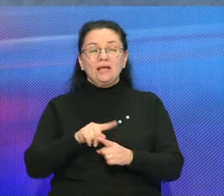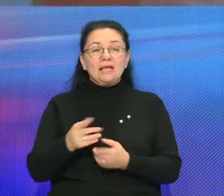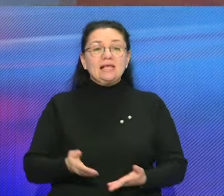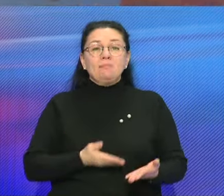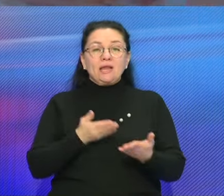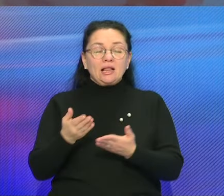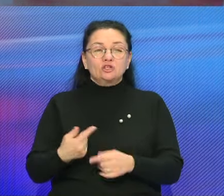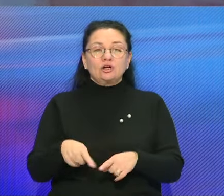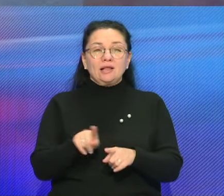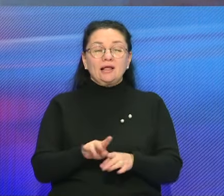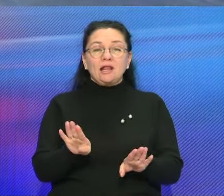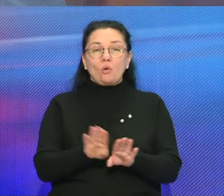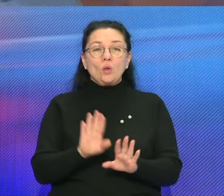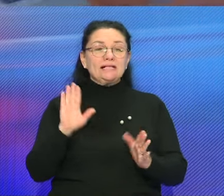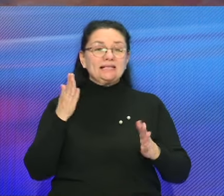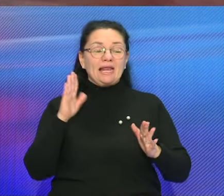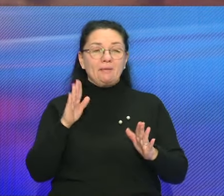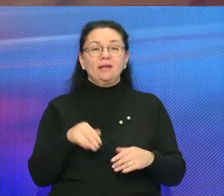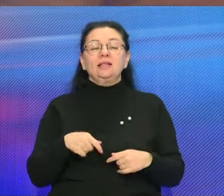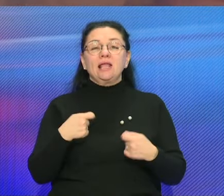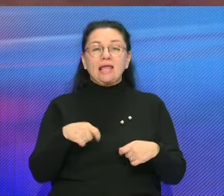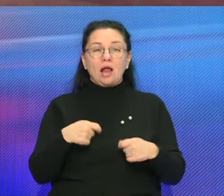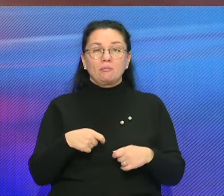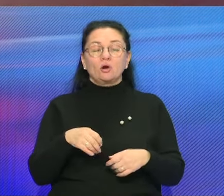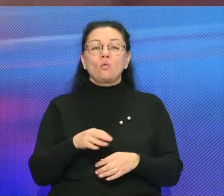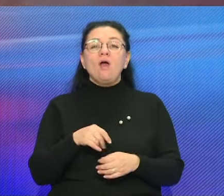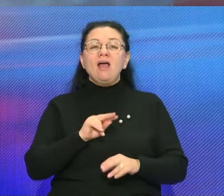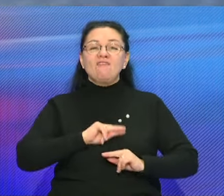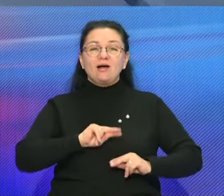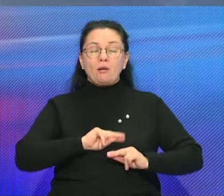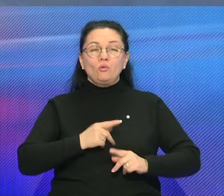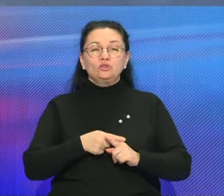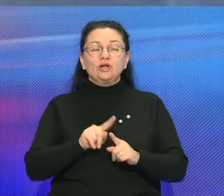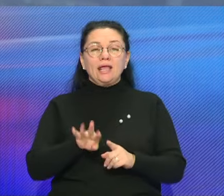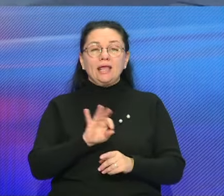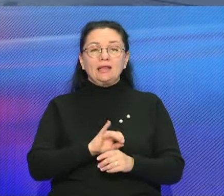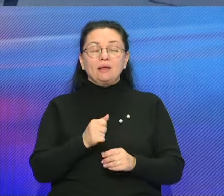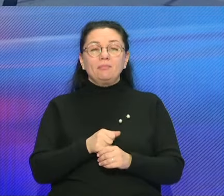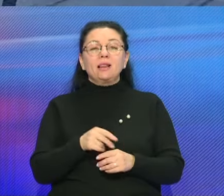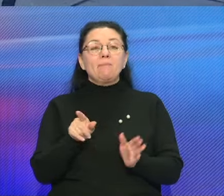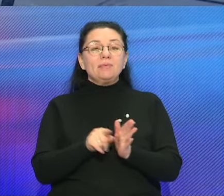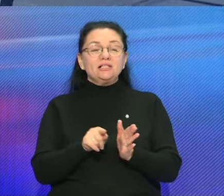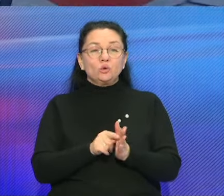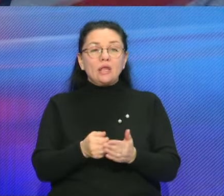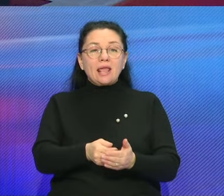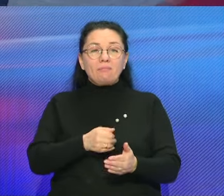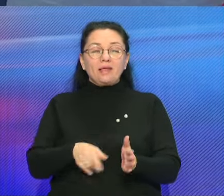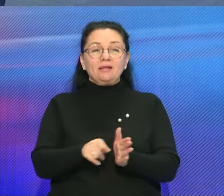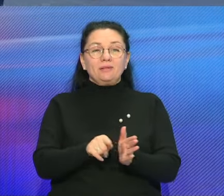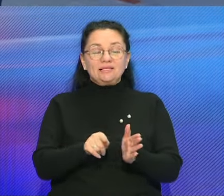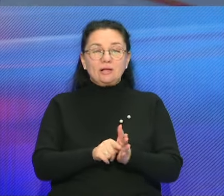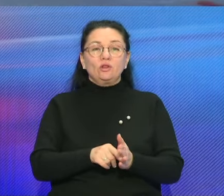званы сярэбраны кірмаш атрымалі тры катэгорыі грамадзян: людзі пенсійнага і перадпенсійнага ўзросту, а таксама